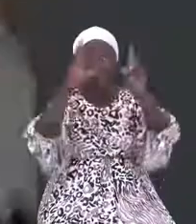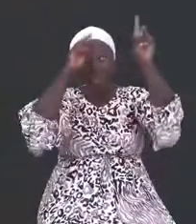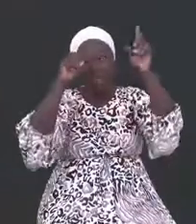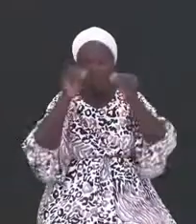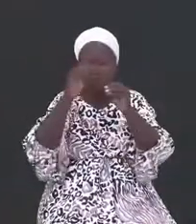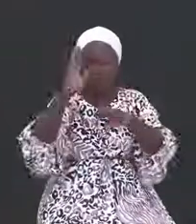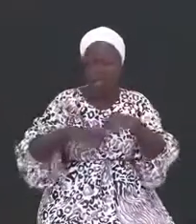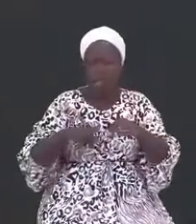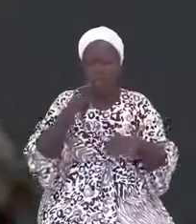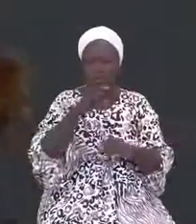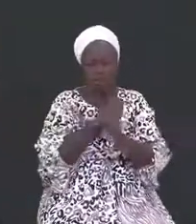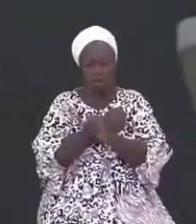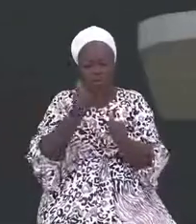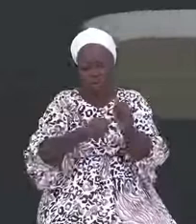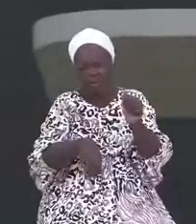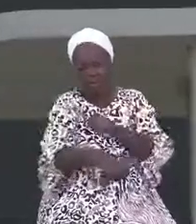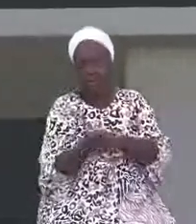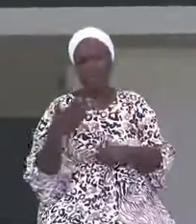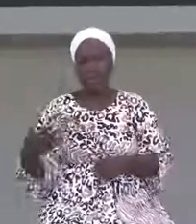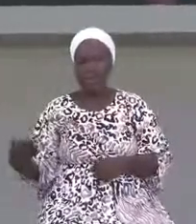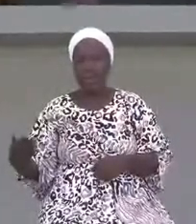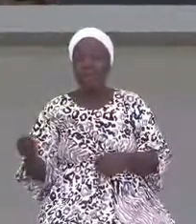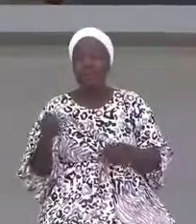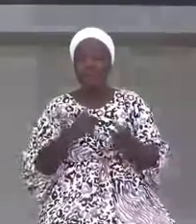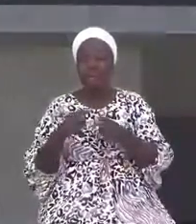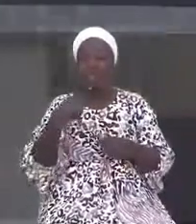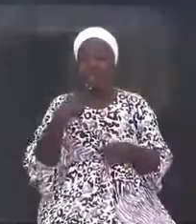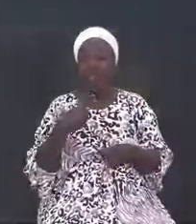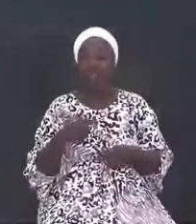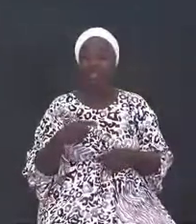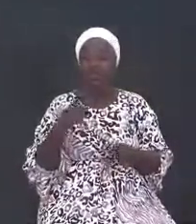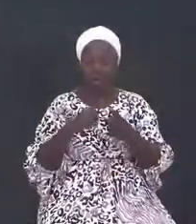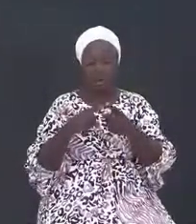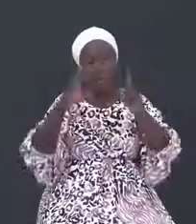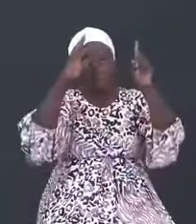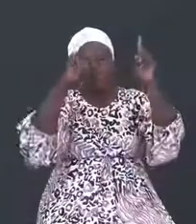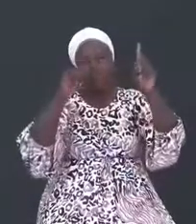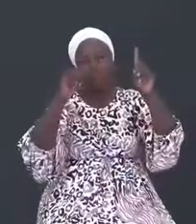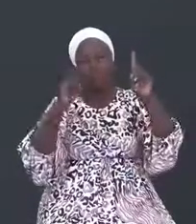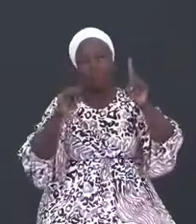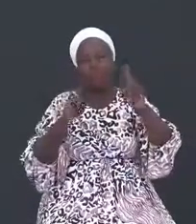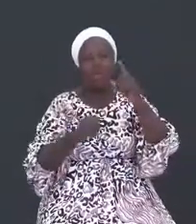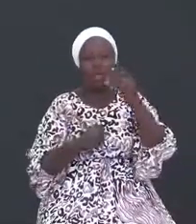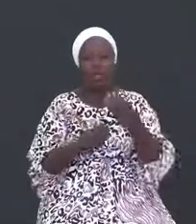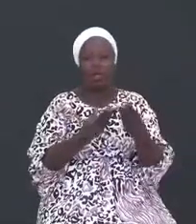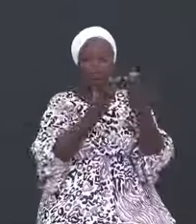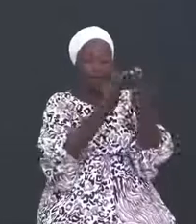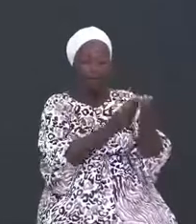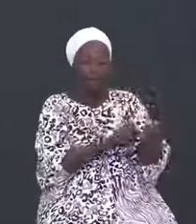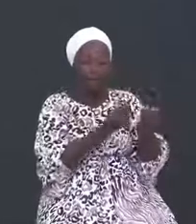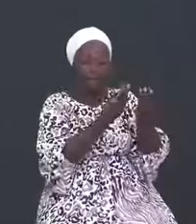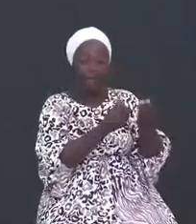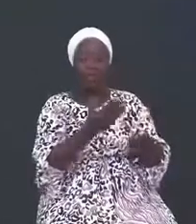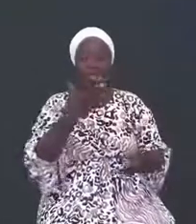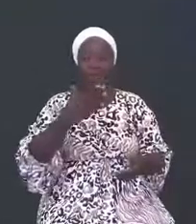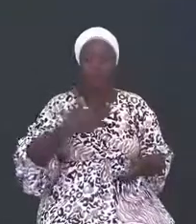tu n'aimes toute autre chose, il lui dit, paie mes agneaux, je